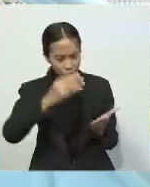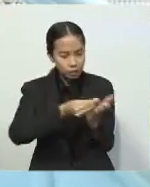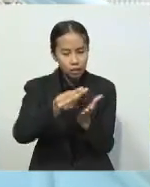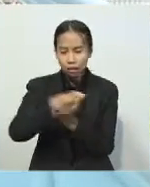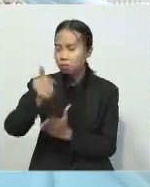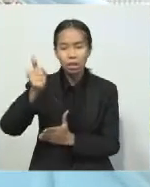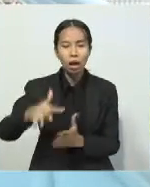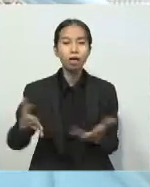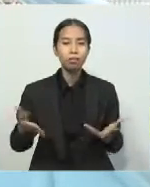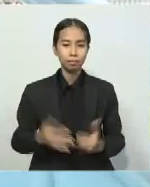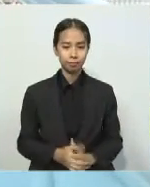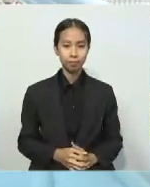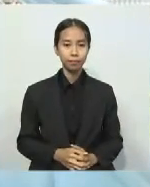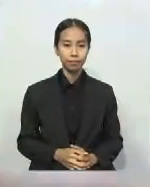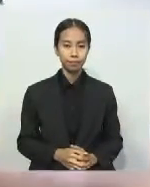ไรอย่างเงี้ยค่ะ